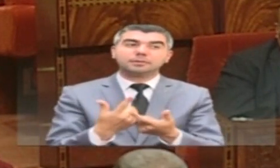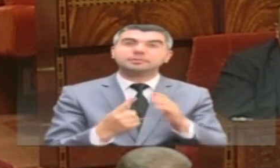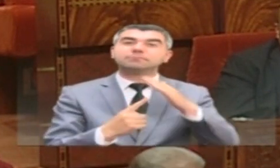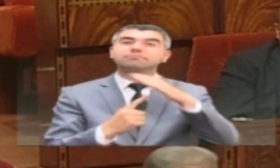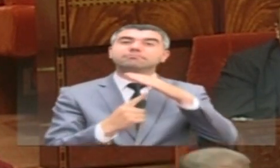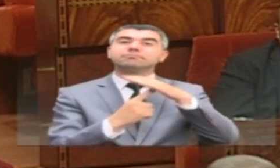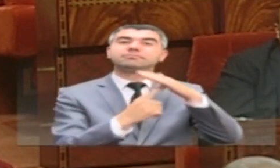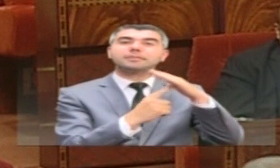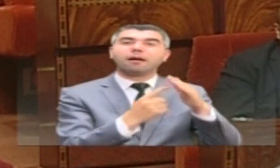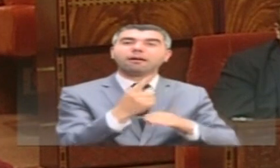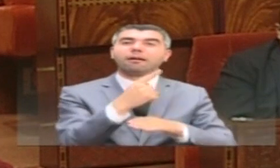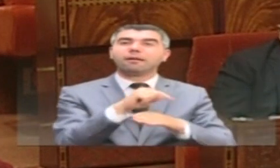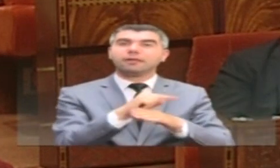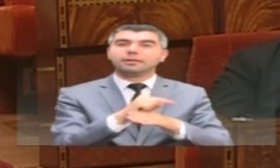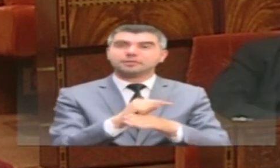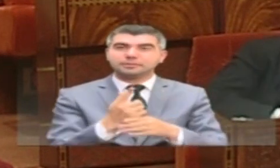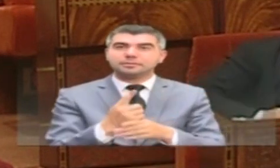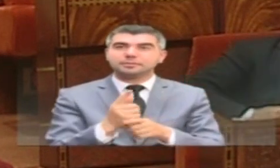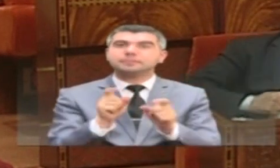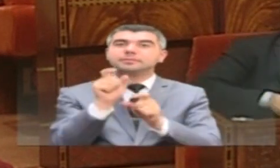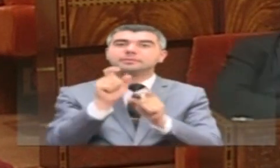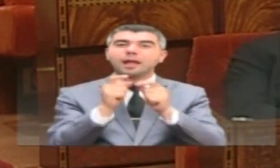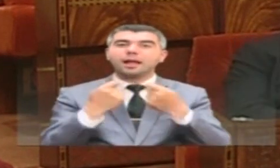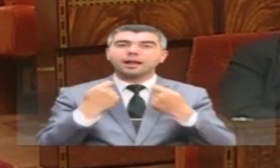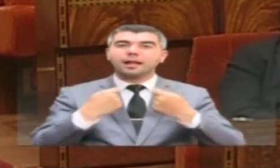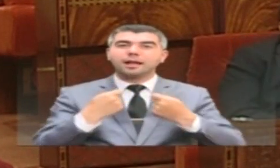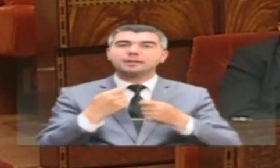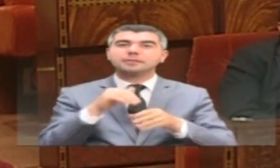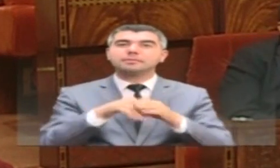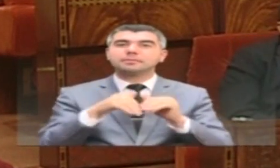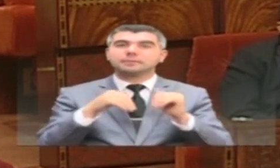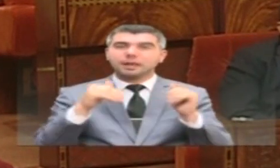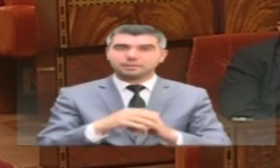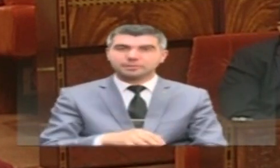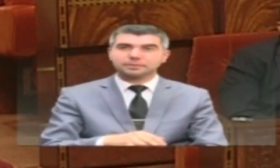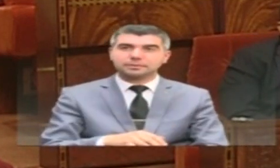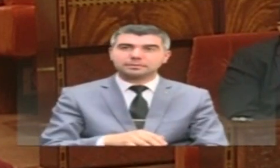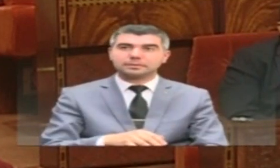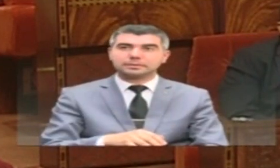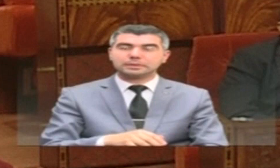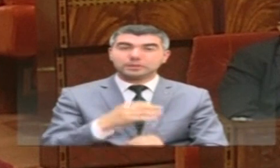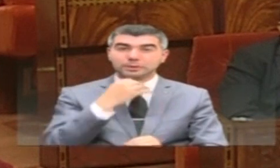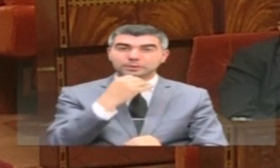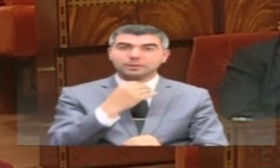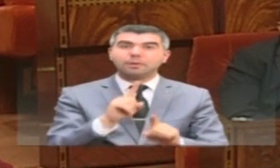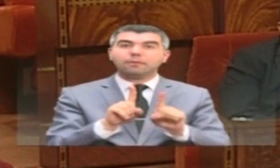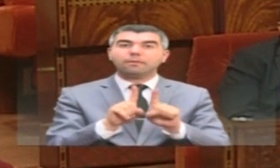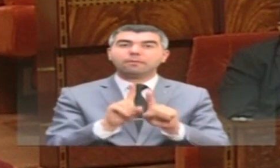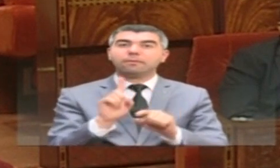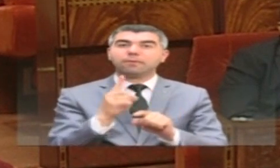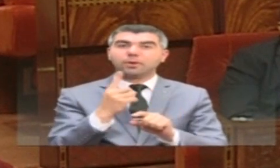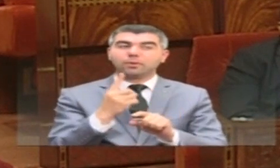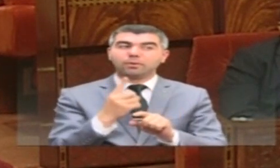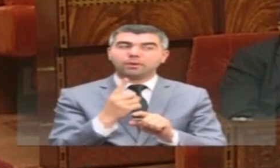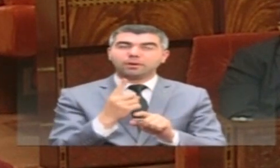بها السيدين رئيسي الفريقين المحترمين. أولا أؤكد بأنه الحرص ديال